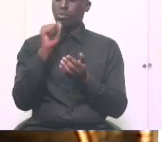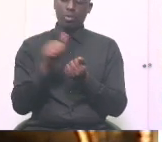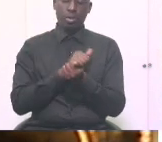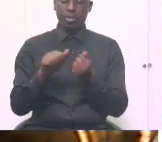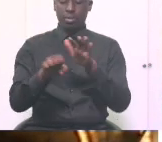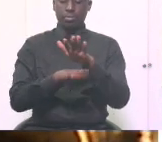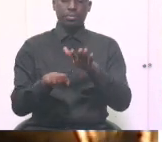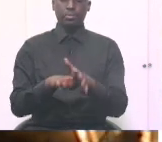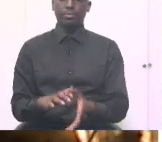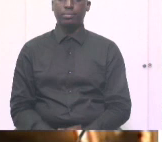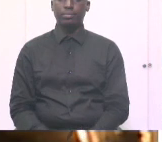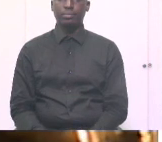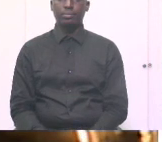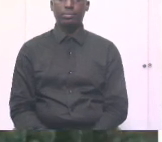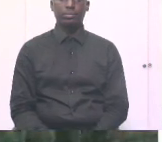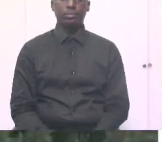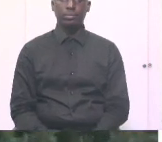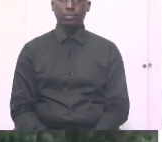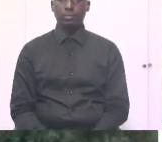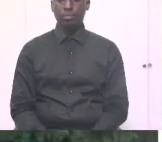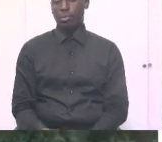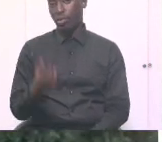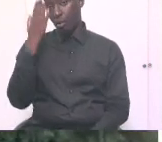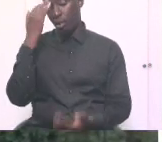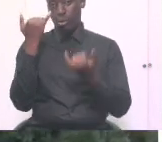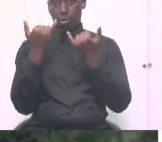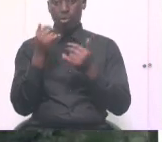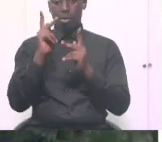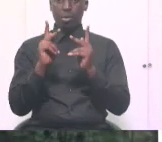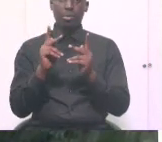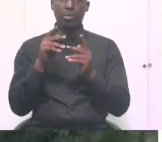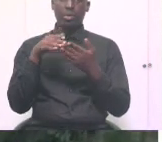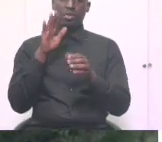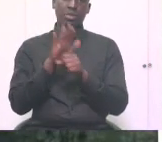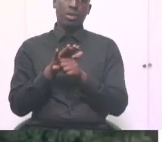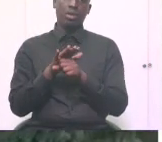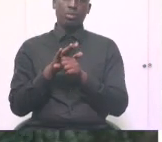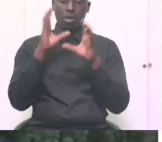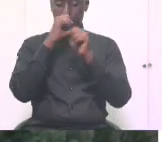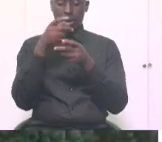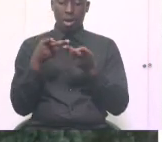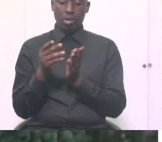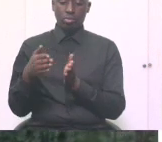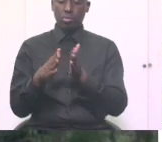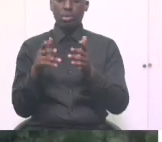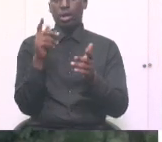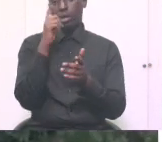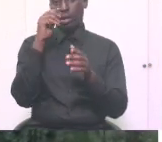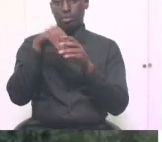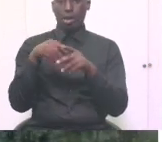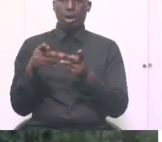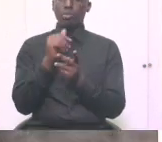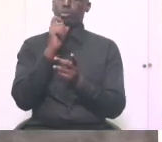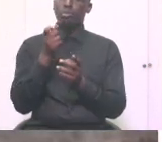irambuye na Jean Didier Ndayisaba kubera ko nk'ubu hari amayira menshi bagenda bica ko buri umuntu inzira unyuramo kandi hari umwe akayira wanyuramo